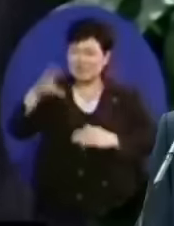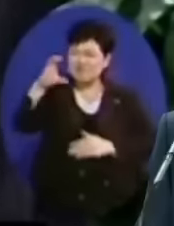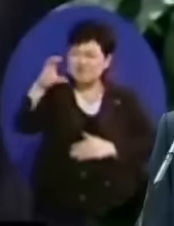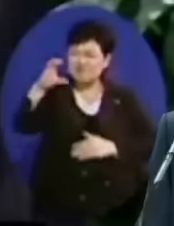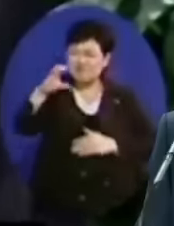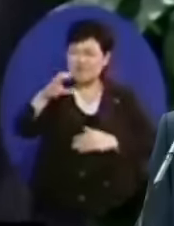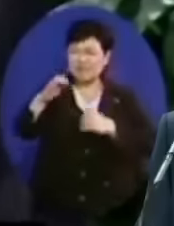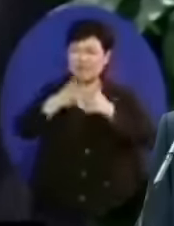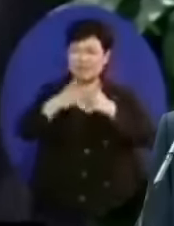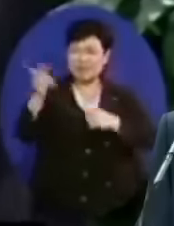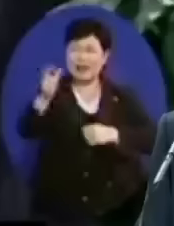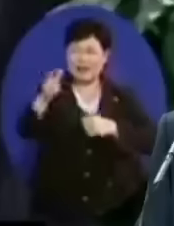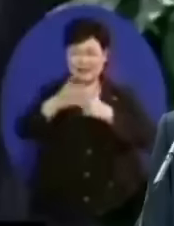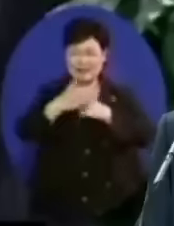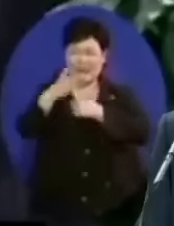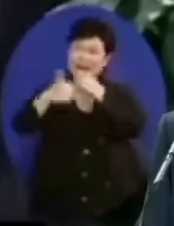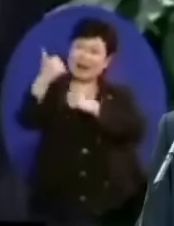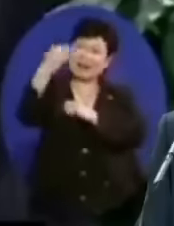있다.